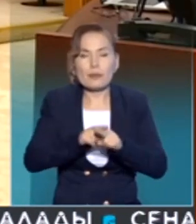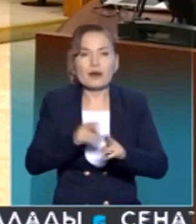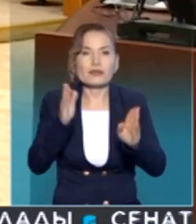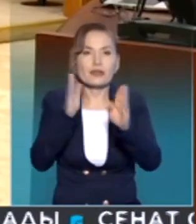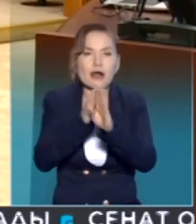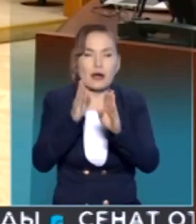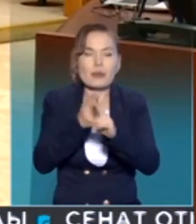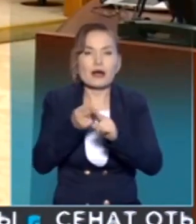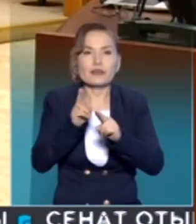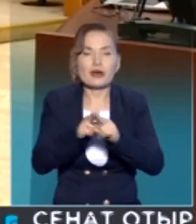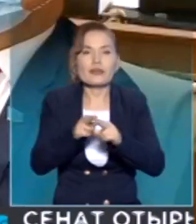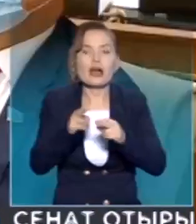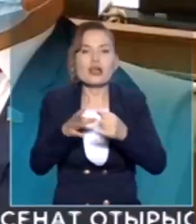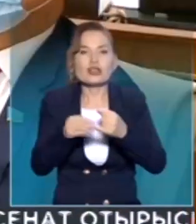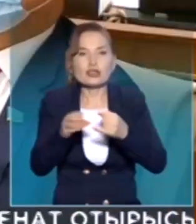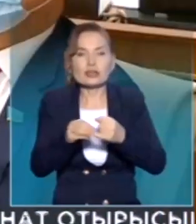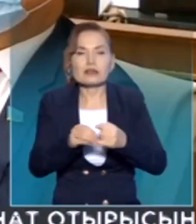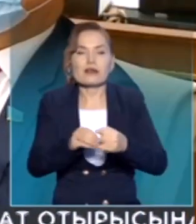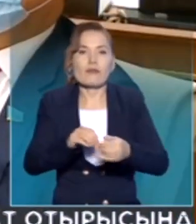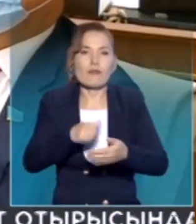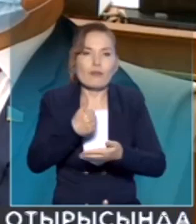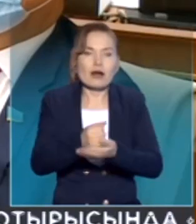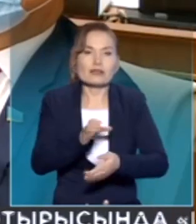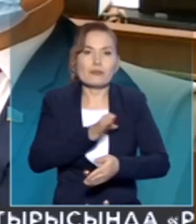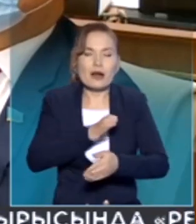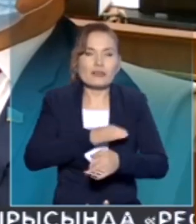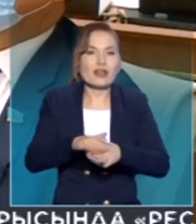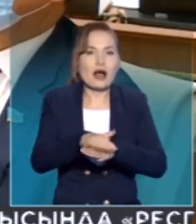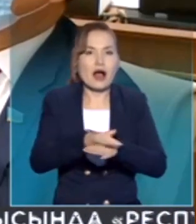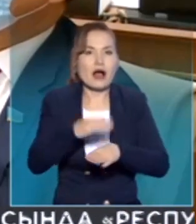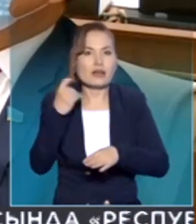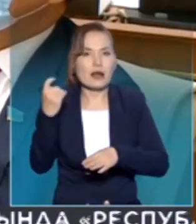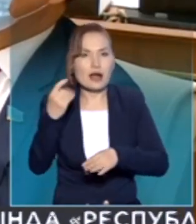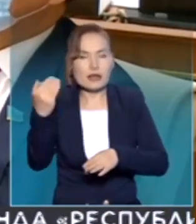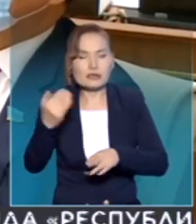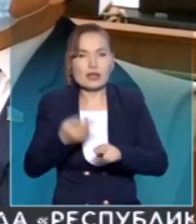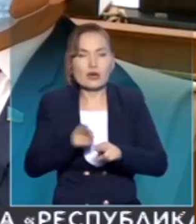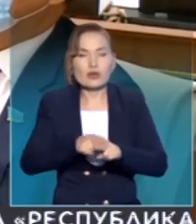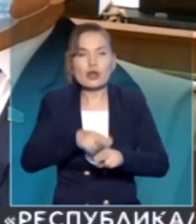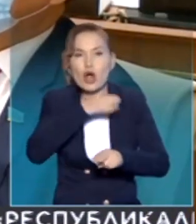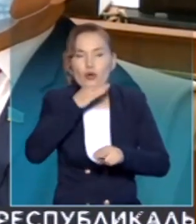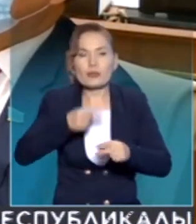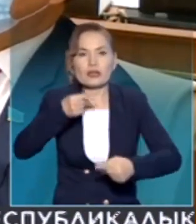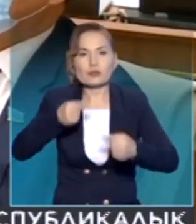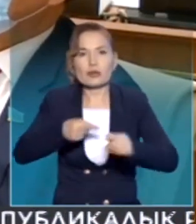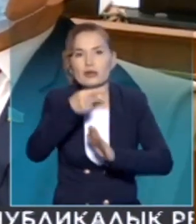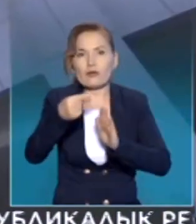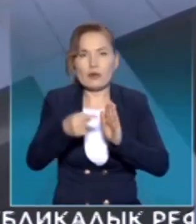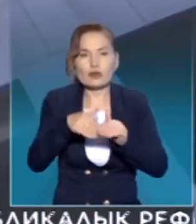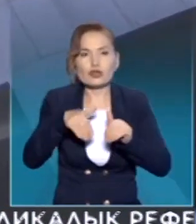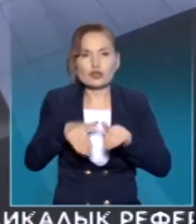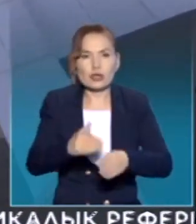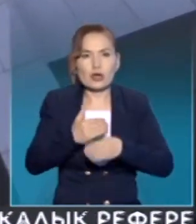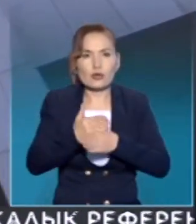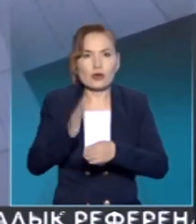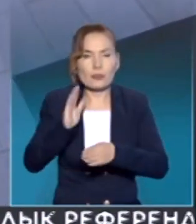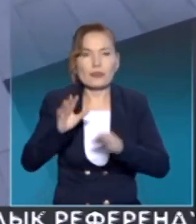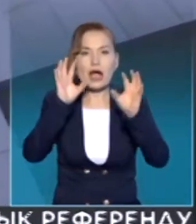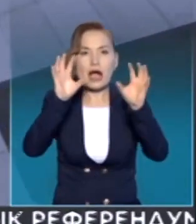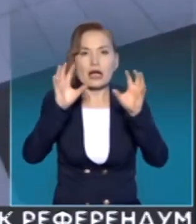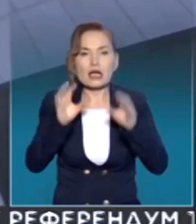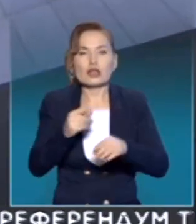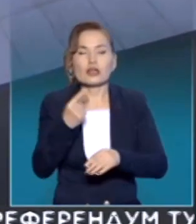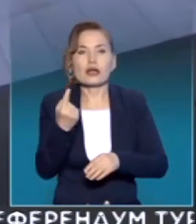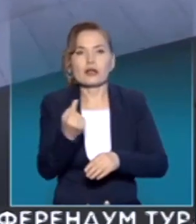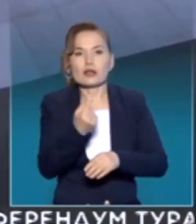иесі халық екені туралы норманы нақты бекіту болашақта түрлі түсініспеушілікке жол бермейді деді. Сонымен бірге конституциялық кеңес